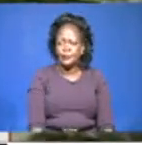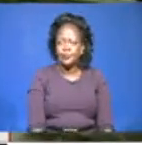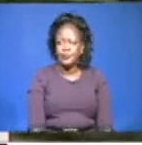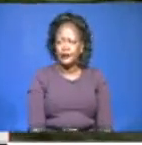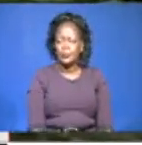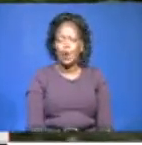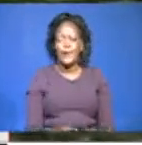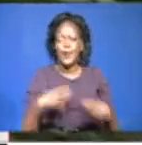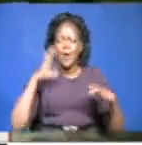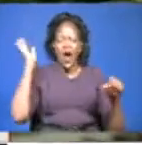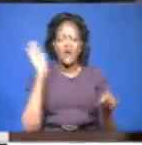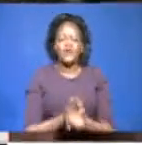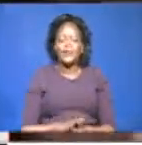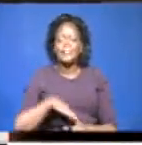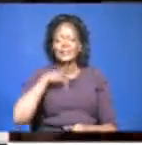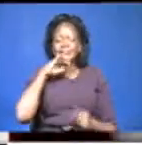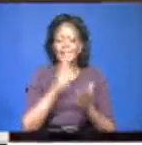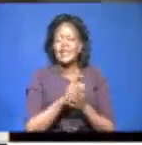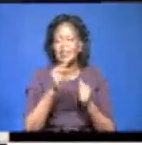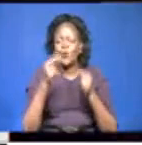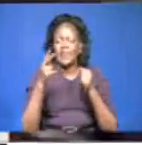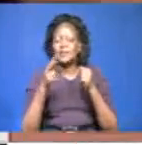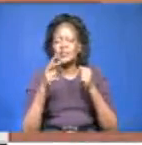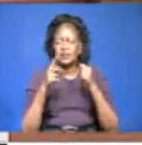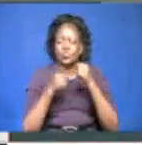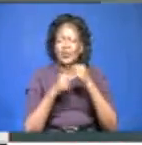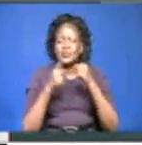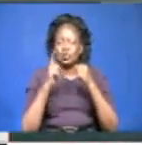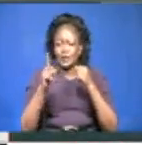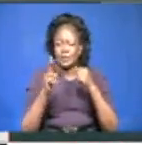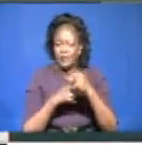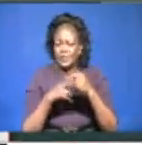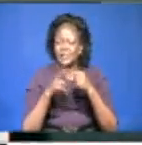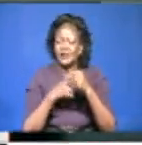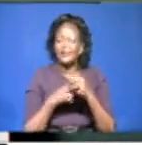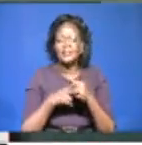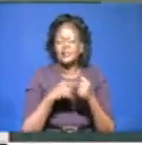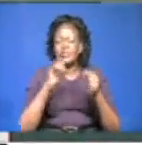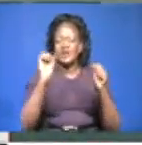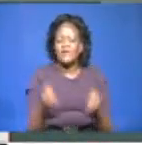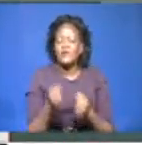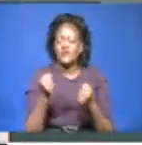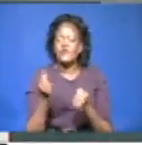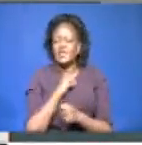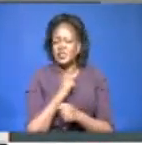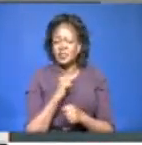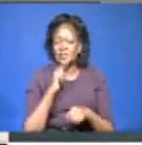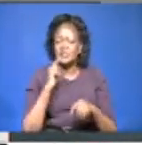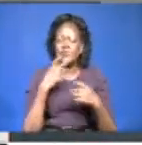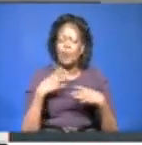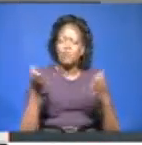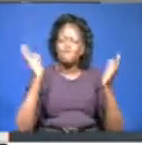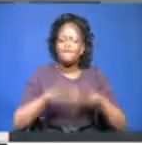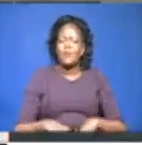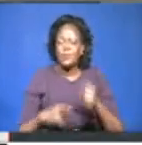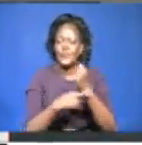Walifariki na wengine 177 wakaokolewa wakati daraja la kutumiwa na watu wanaokwenda kwa miguu lilipoporomoka katika jimbo la